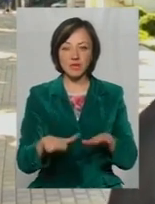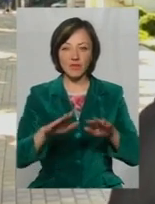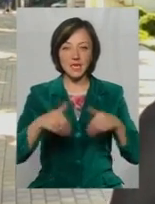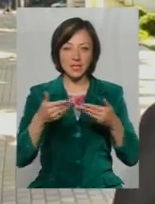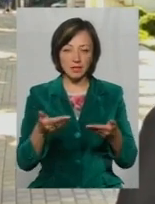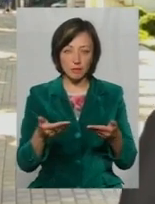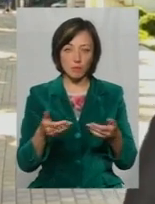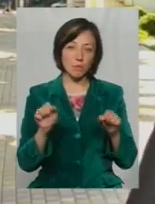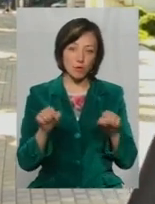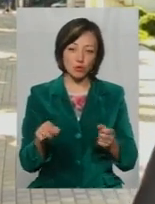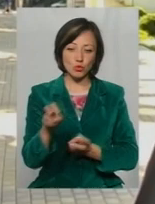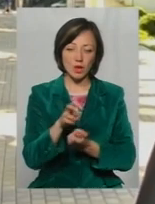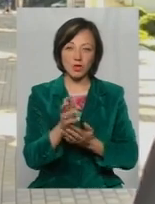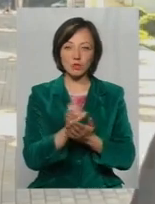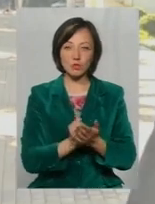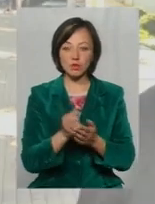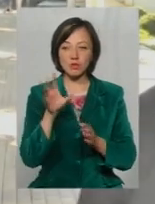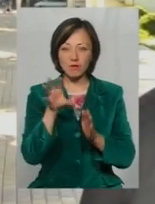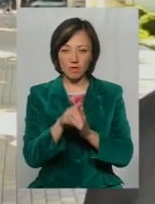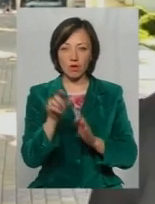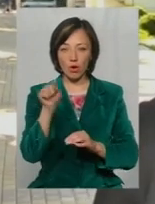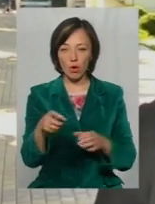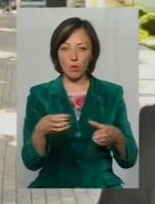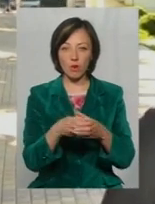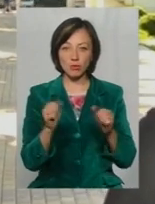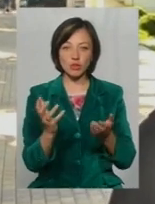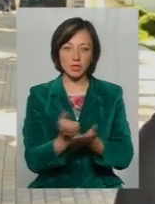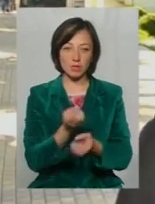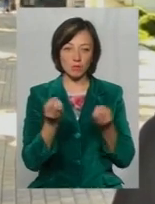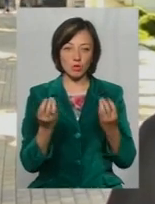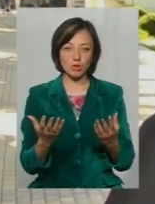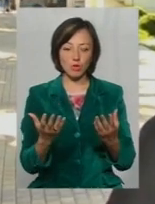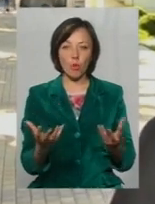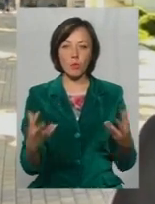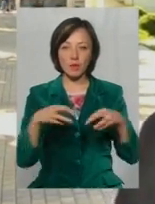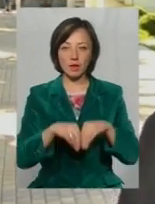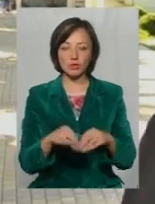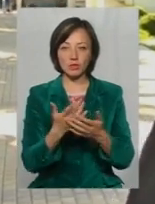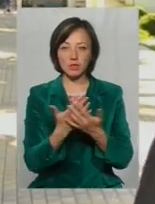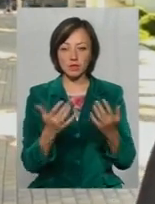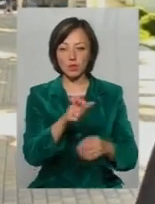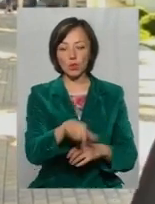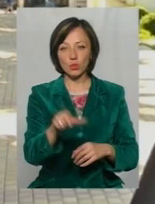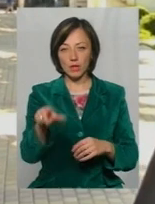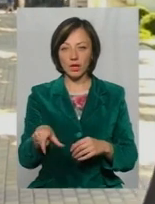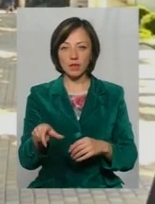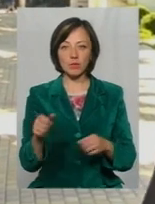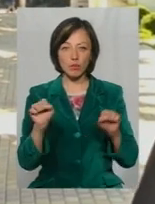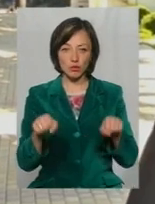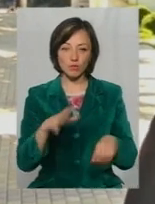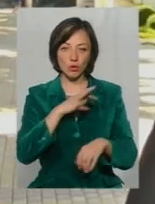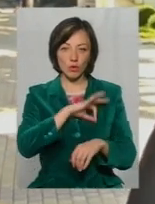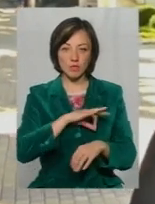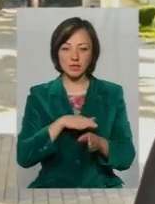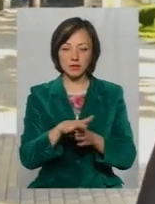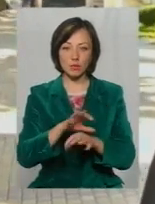ініціатив можна шукати ресурси в громаді і можна їх знайти просто об'єднуючи різних людей, які можуть бути корисними